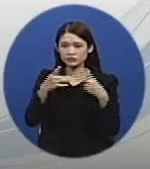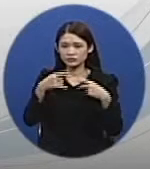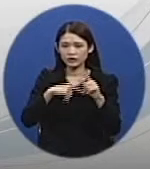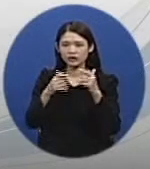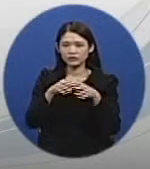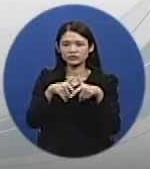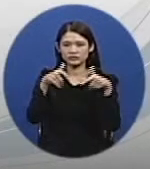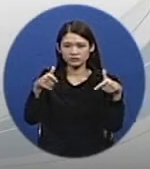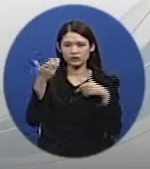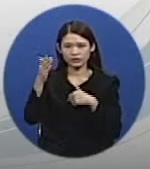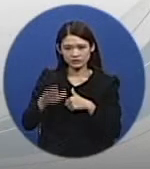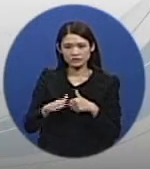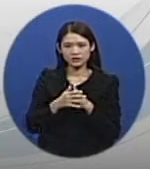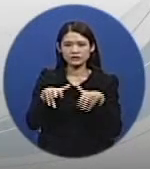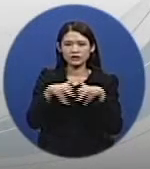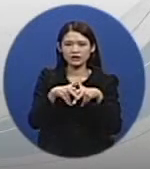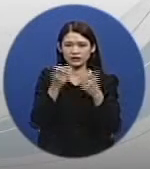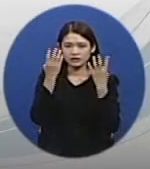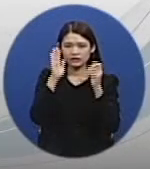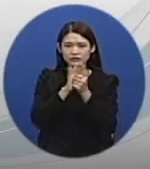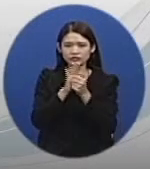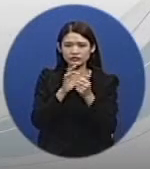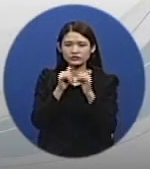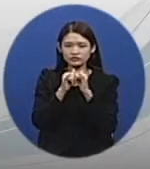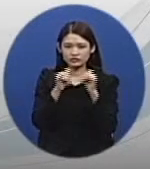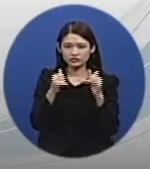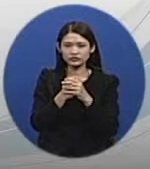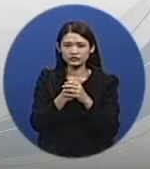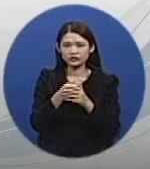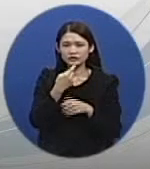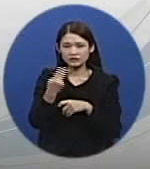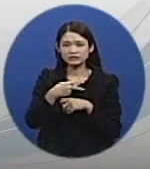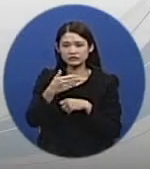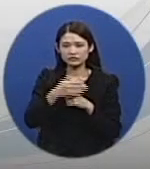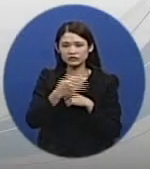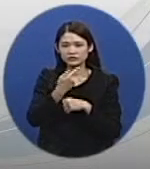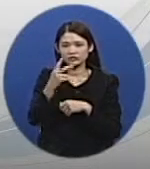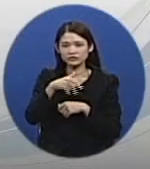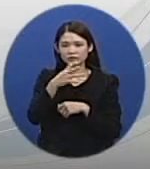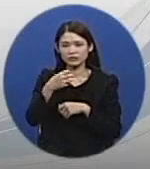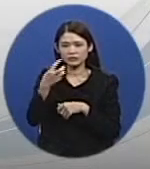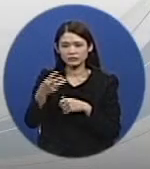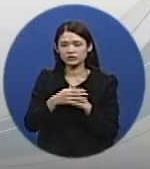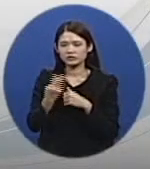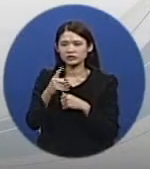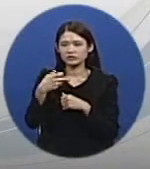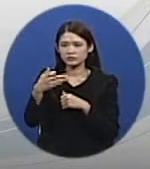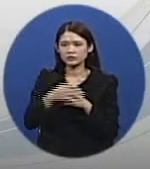이상 증가했으나 장애대학생 도우미 지원 수는 2009년 1,643명에서